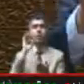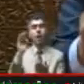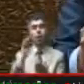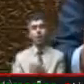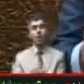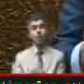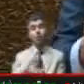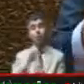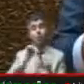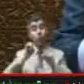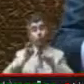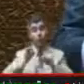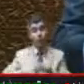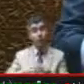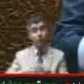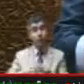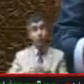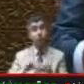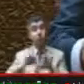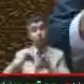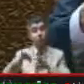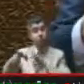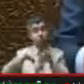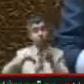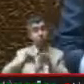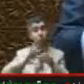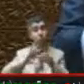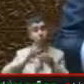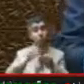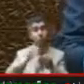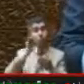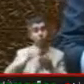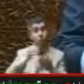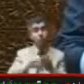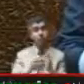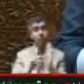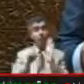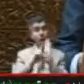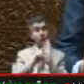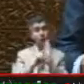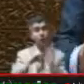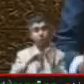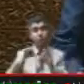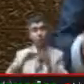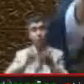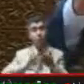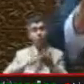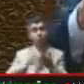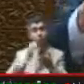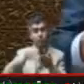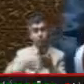هل هيئت لهذه الأداة الإمكانيات والإجراءات